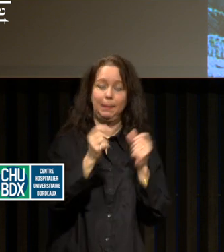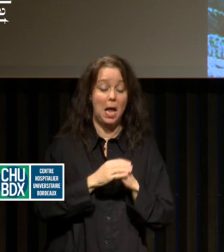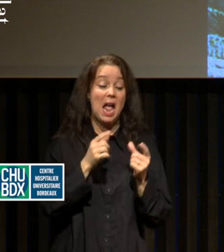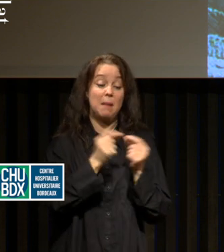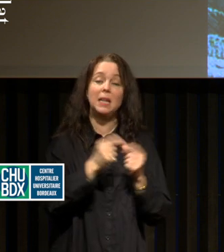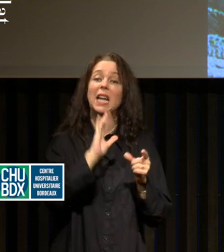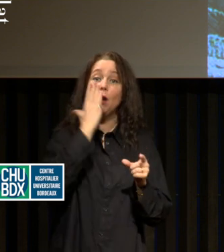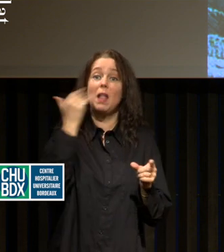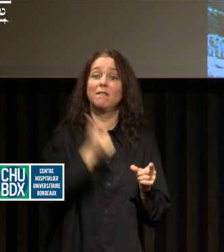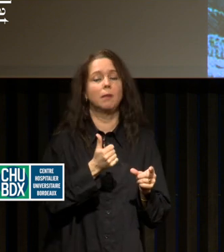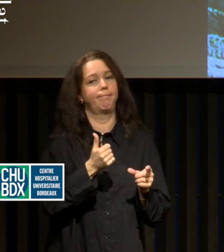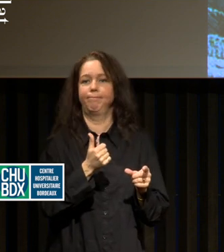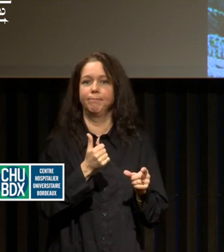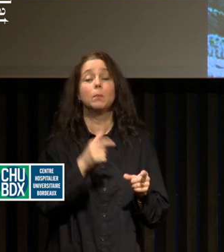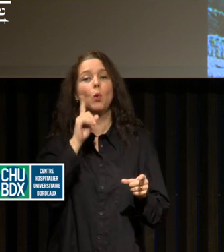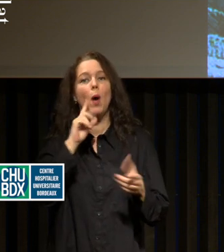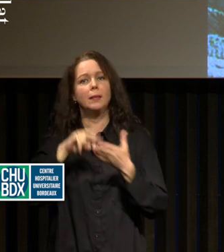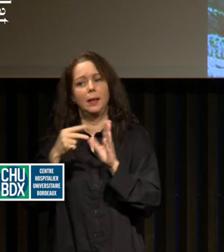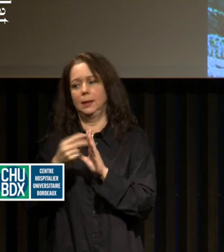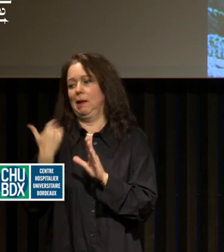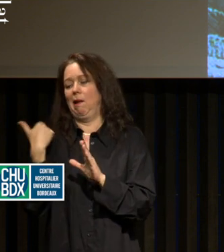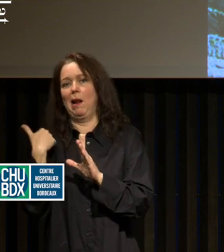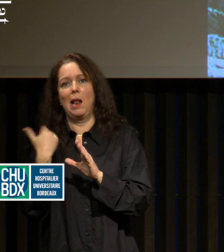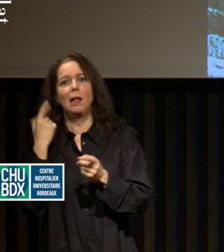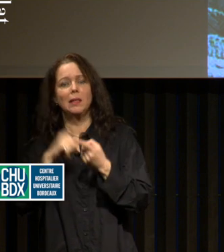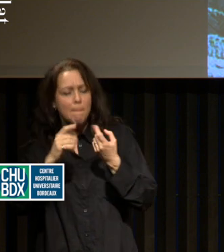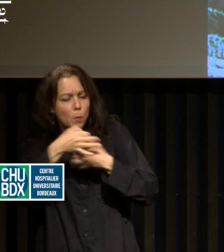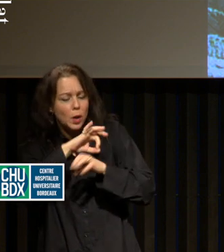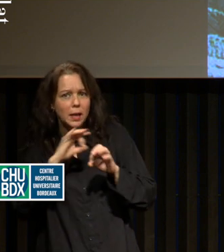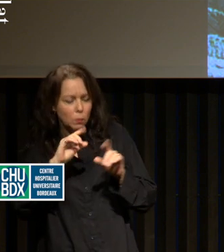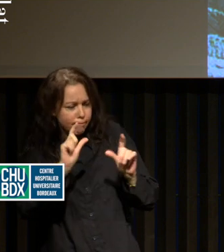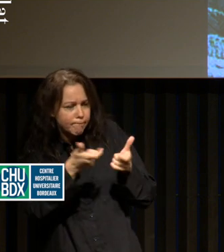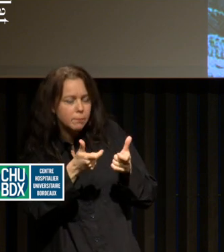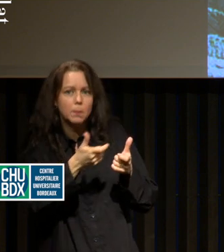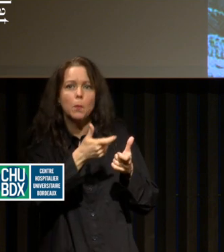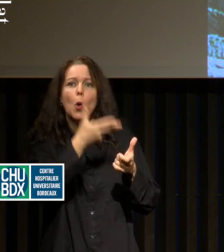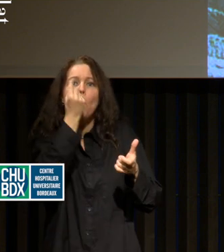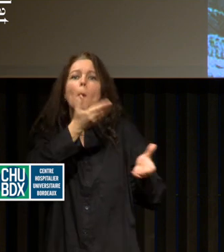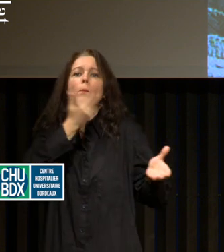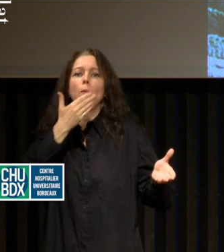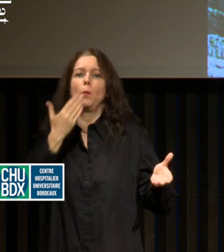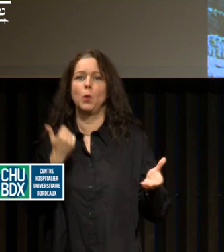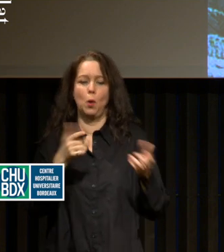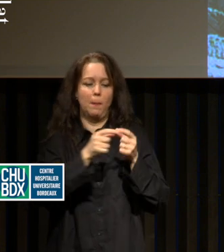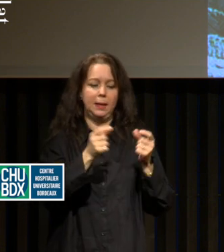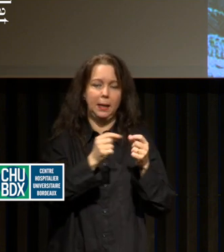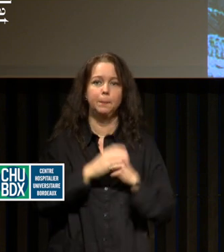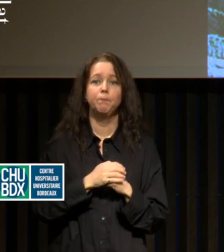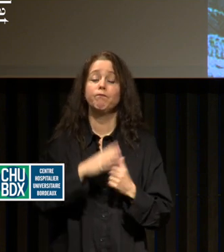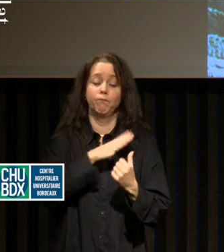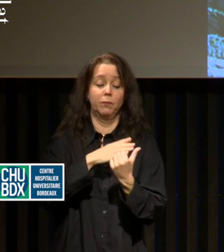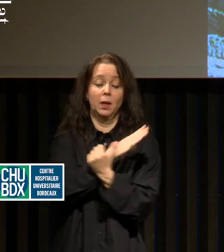techniques de biologie moléculaire qui sont assez récentes, qui ont permis justement de mieux comprendre quelles étaient ces bactéries. Il y a des champignons,